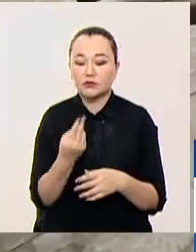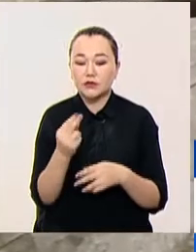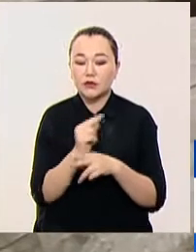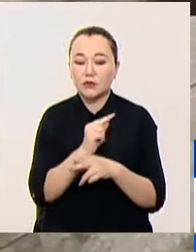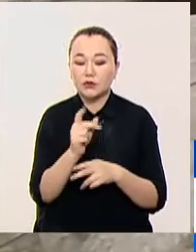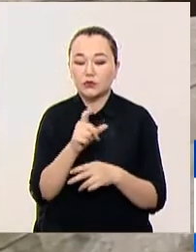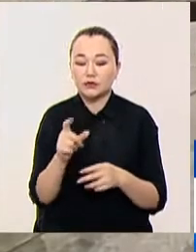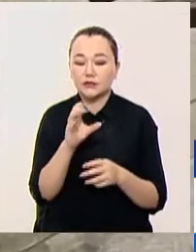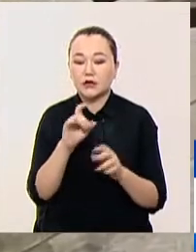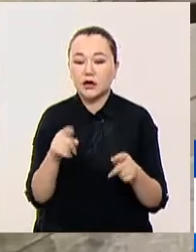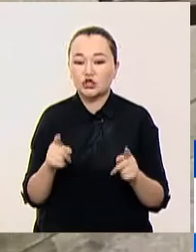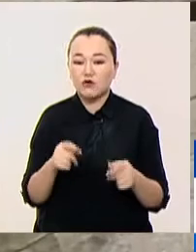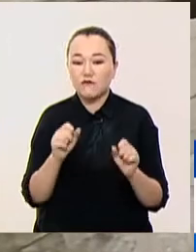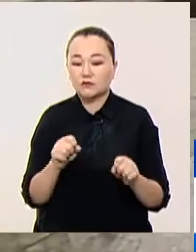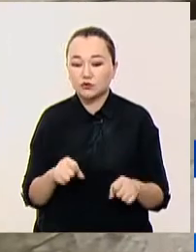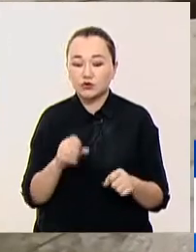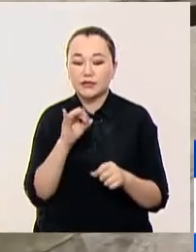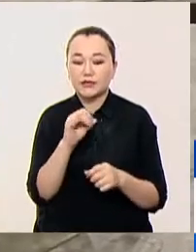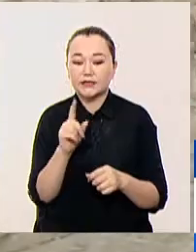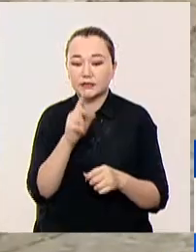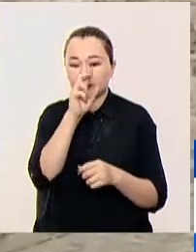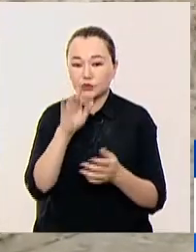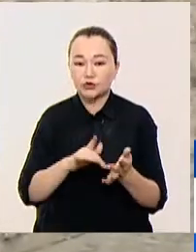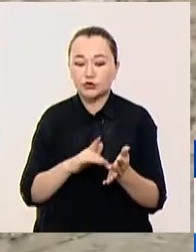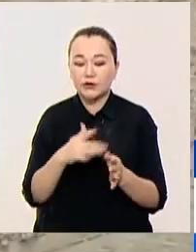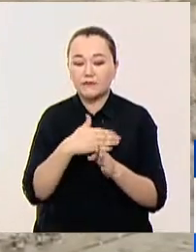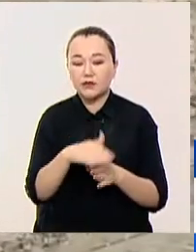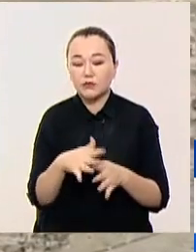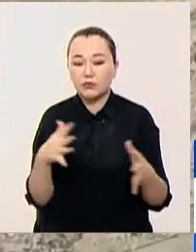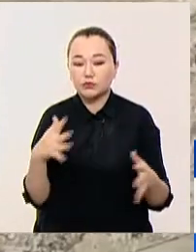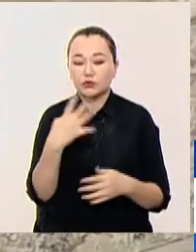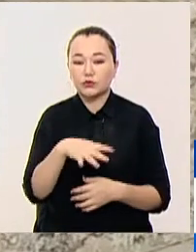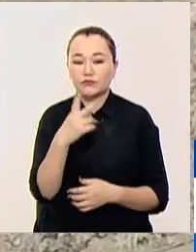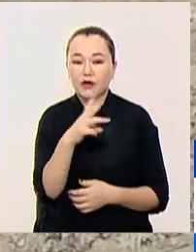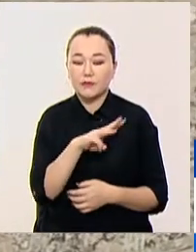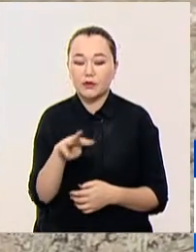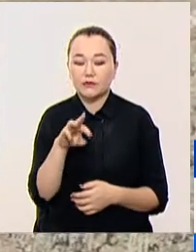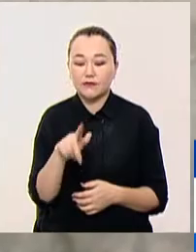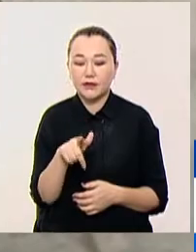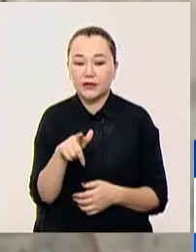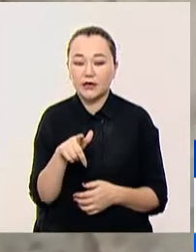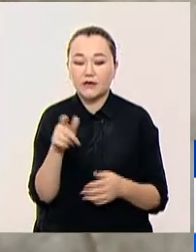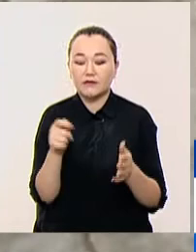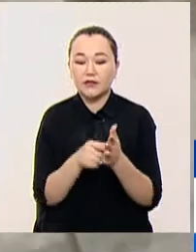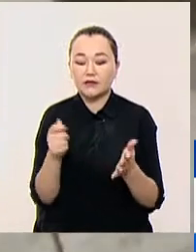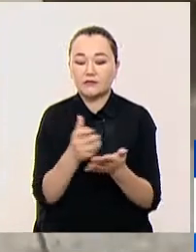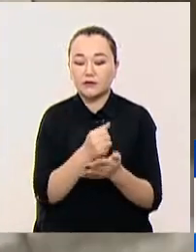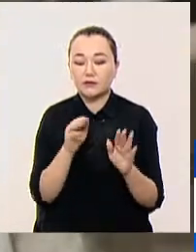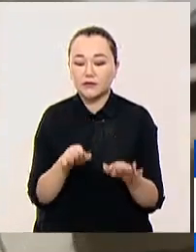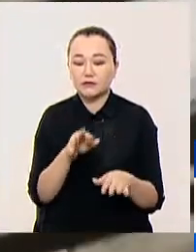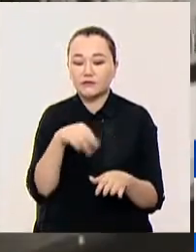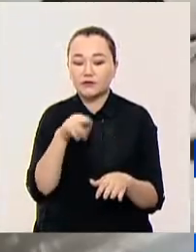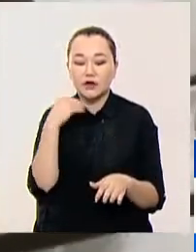реабилитацию людей с ограниченными возможностями из бюджета выделили больше 42 миллионов тенге. Тендер выиграл местный